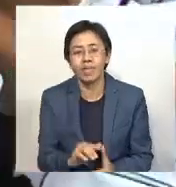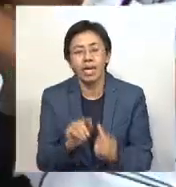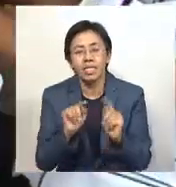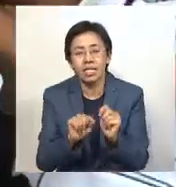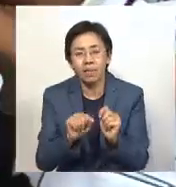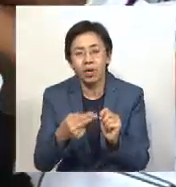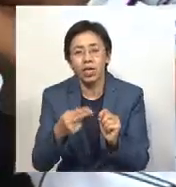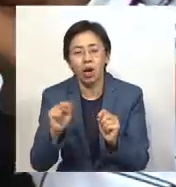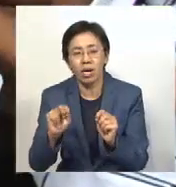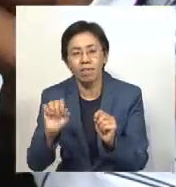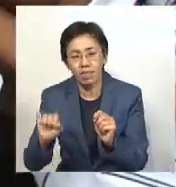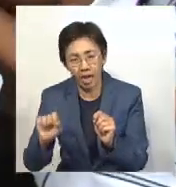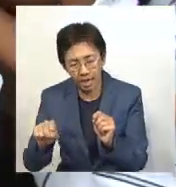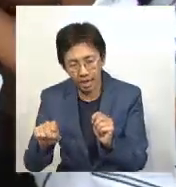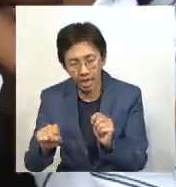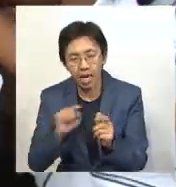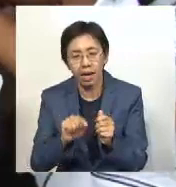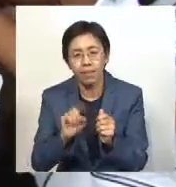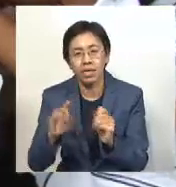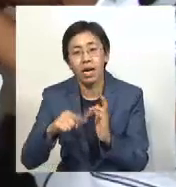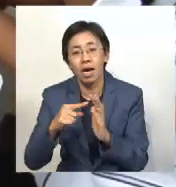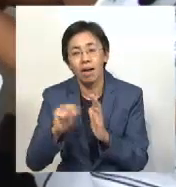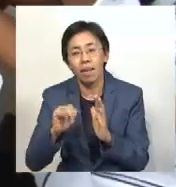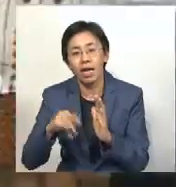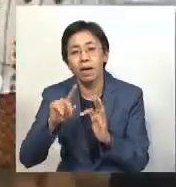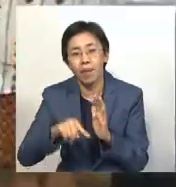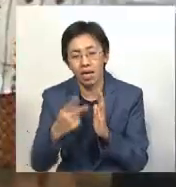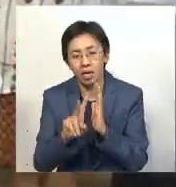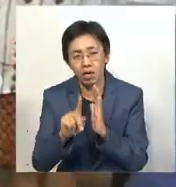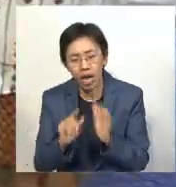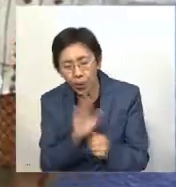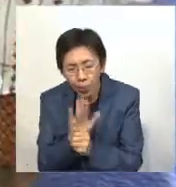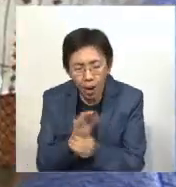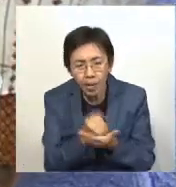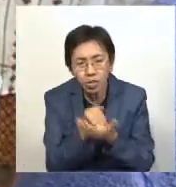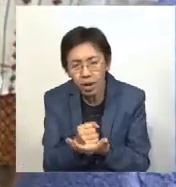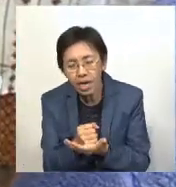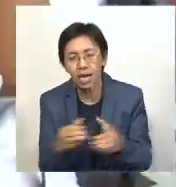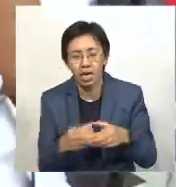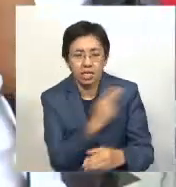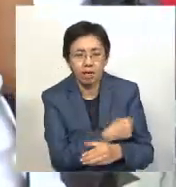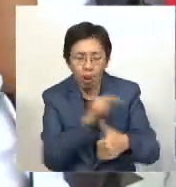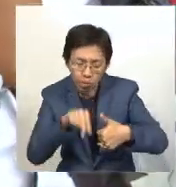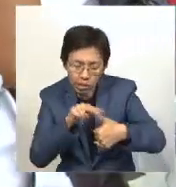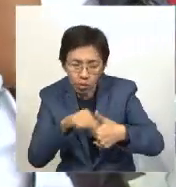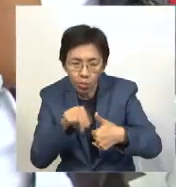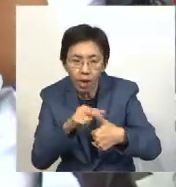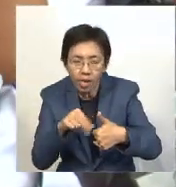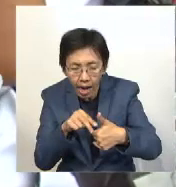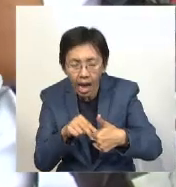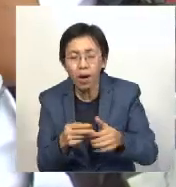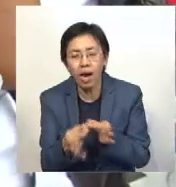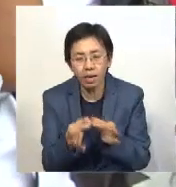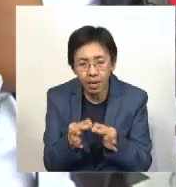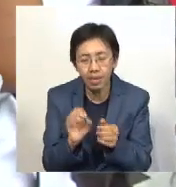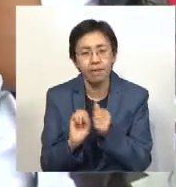ตำบลหนองน้ำใสอำเภอบ้านไผ่จังหวัดขอนแก่นเพื่อให้การช่วยเหลือเบื้องต้นโดยทีมแพทย์ได้ทำการวินิจฉัยให้คำ